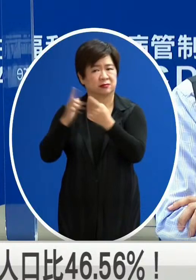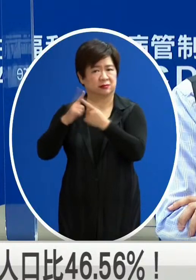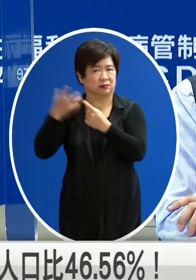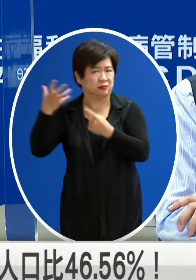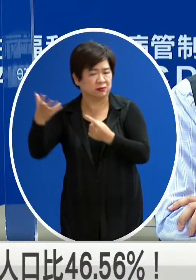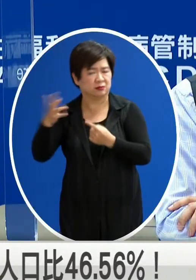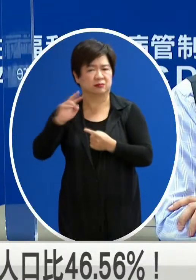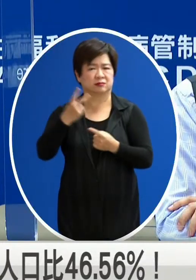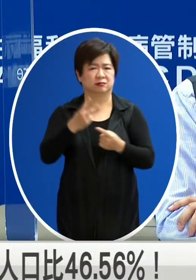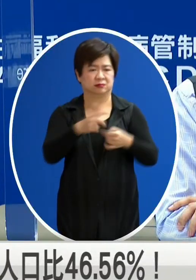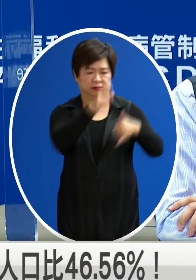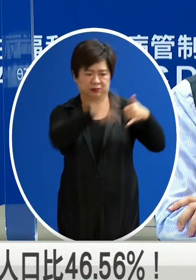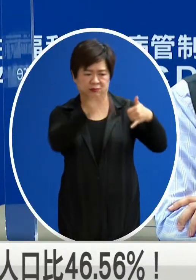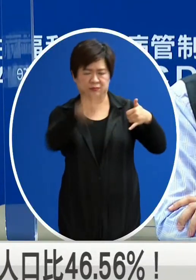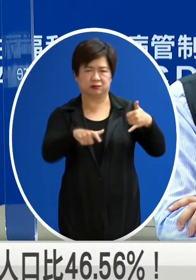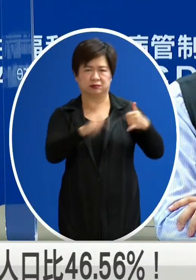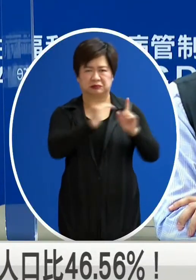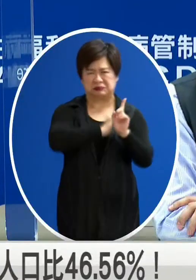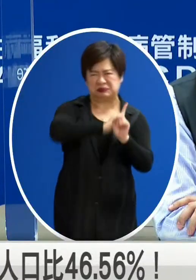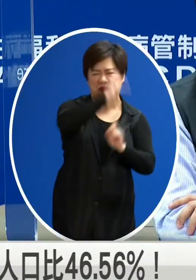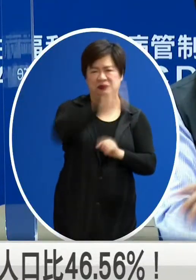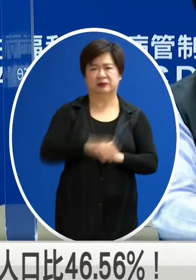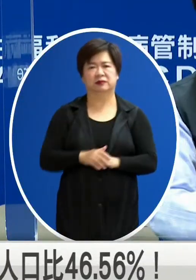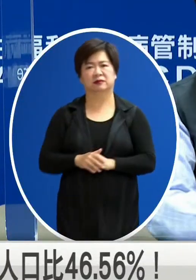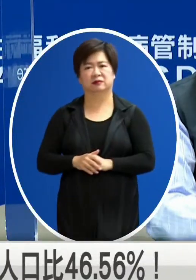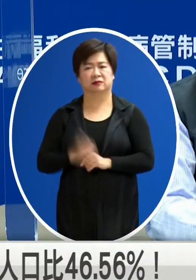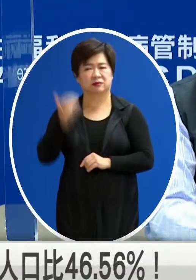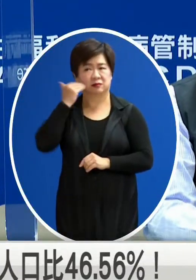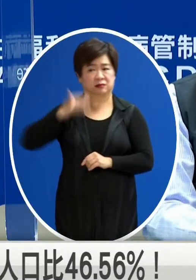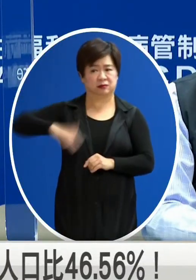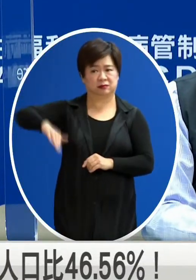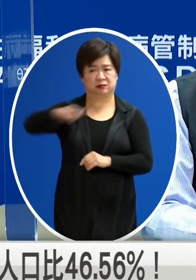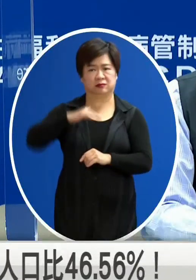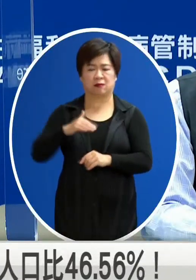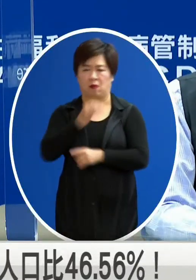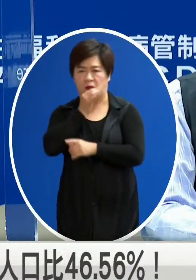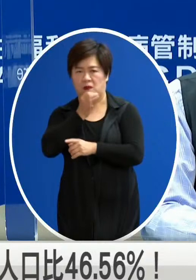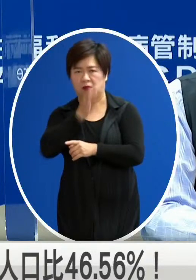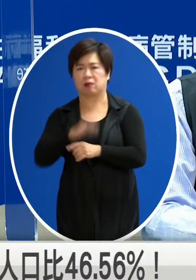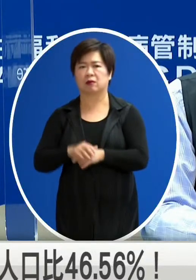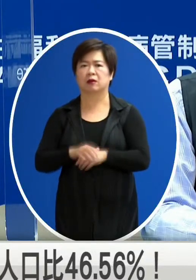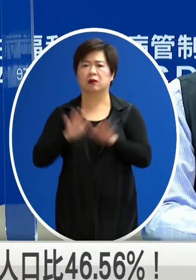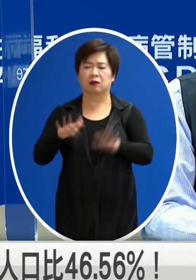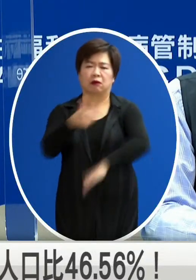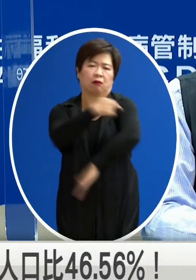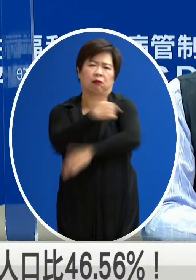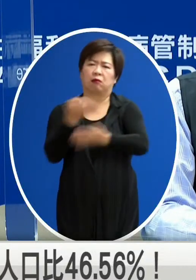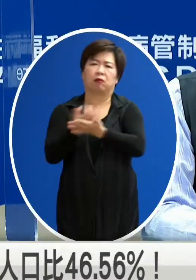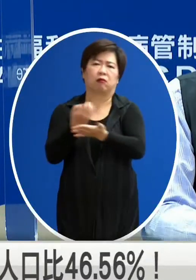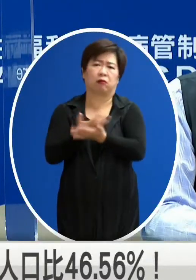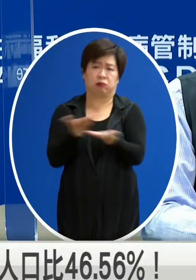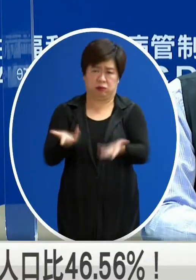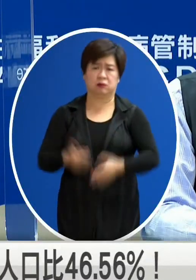好广泛的打第一剂，好我们的社会防护力会比较好，在有限的疫苗的前提之下。